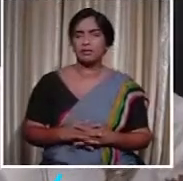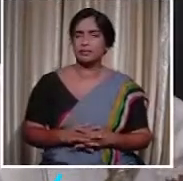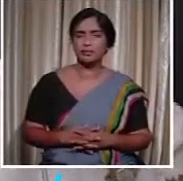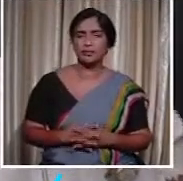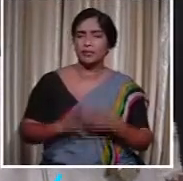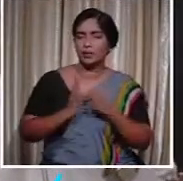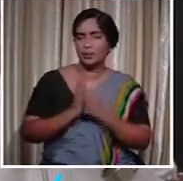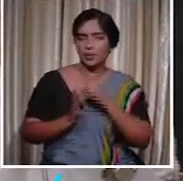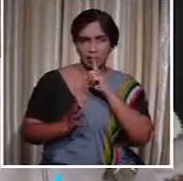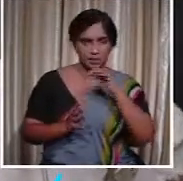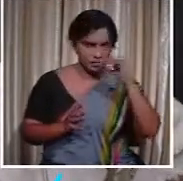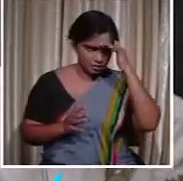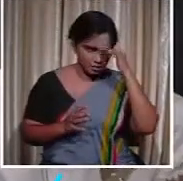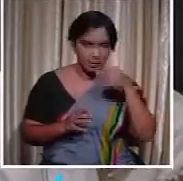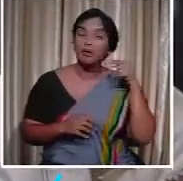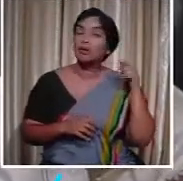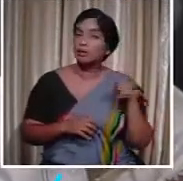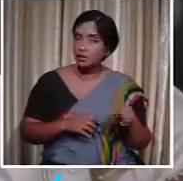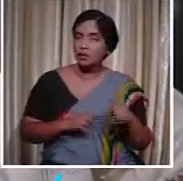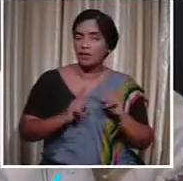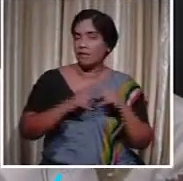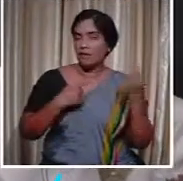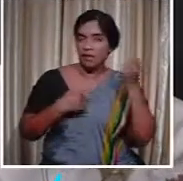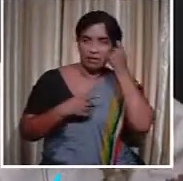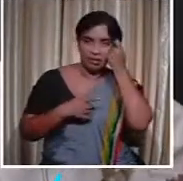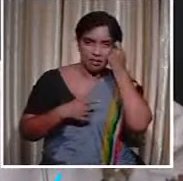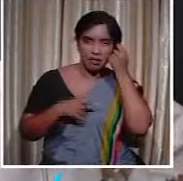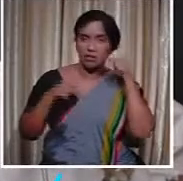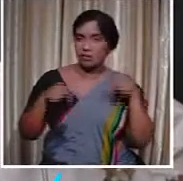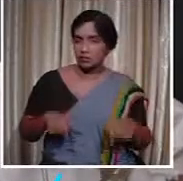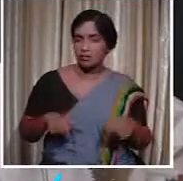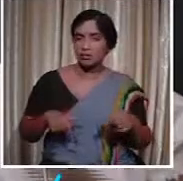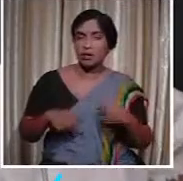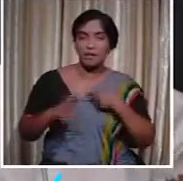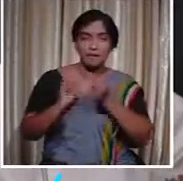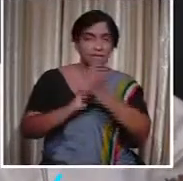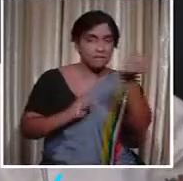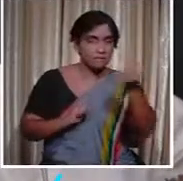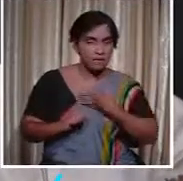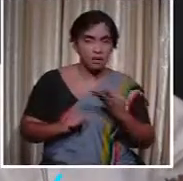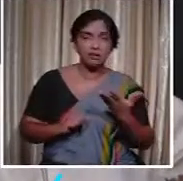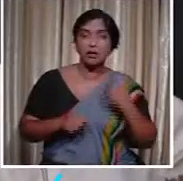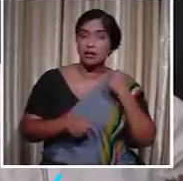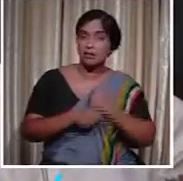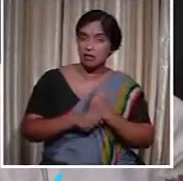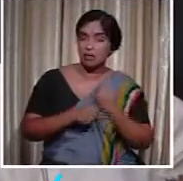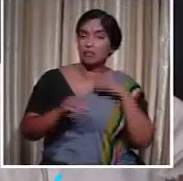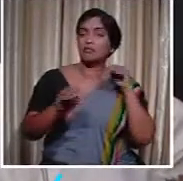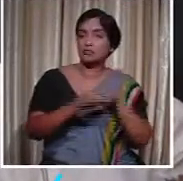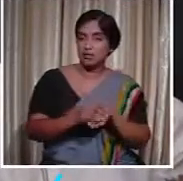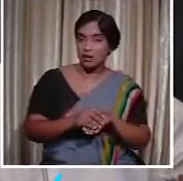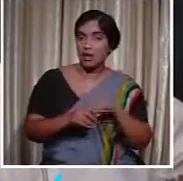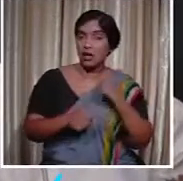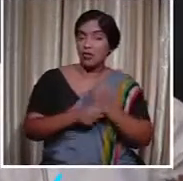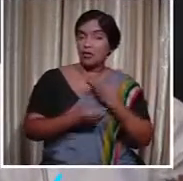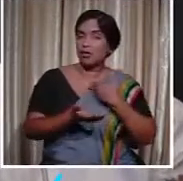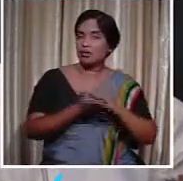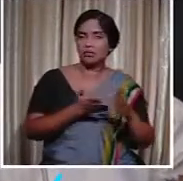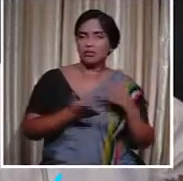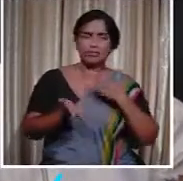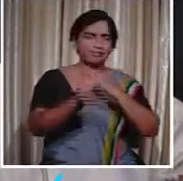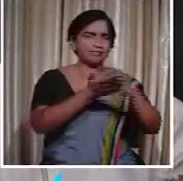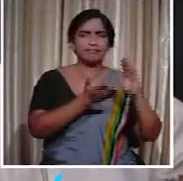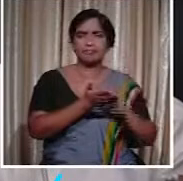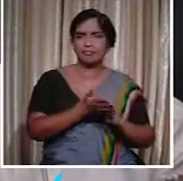ගරු කතානායකතුමනි මේක තියෙන වෙන කාරණයක් කතා කරන්න මෙතෙන්ට ආයේ මට මඩ ගහන්න මේ ආණ්ඩුවට ආවා මේ ආණ්ඩුව බේරන්න මට කවුරුත්